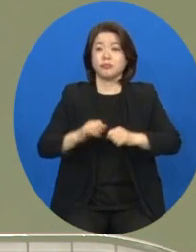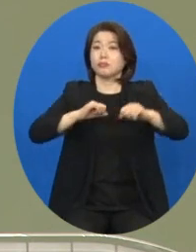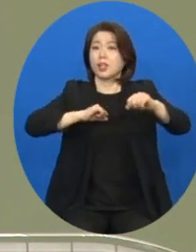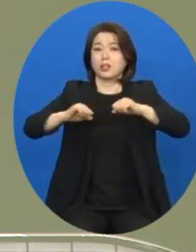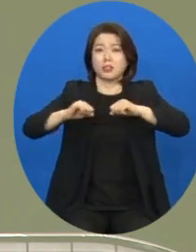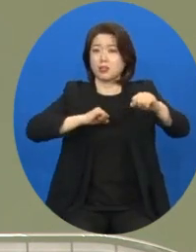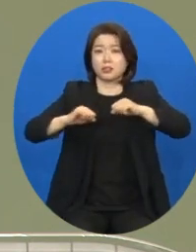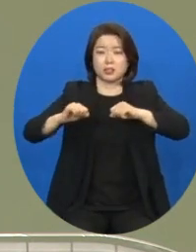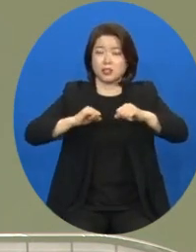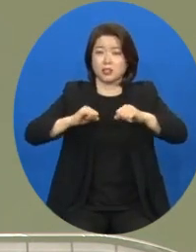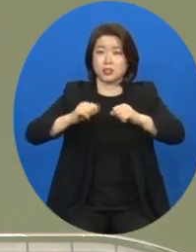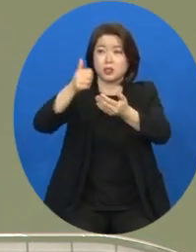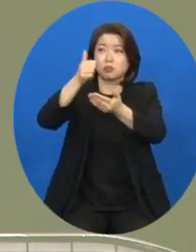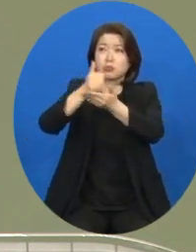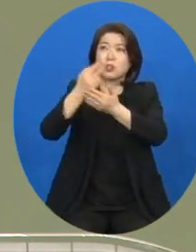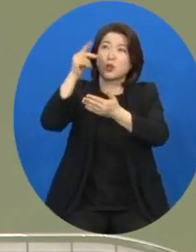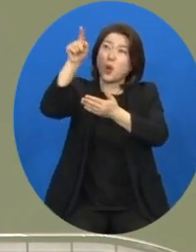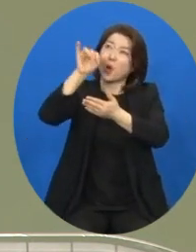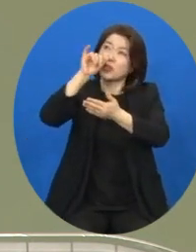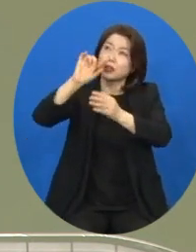역사하시는 그분은 제 안에 계셔.